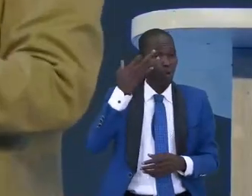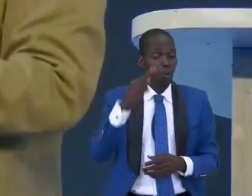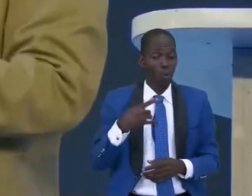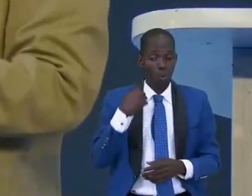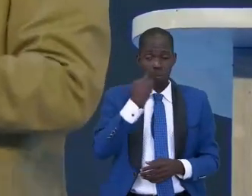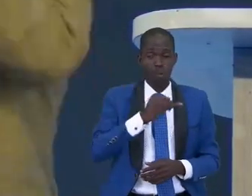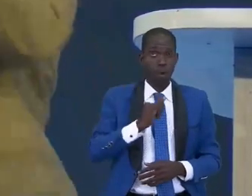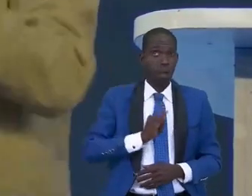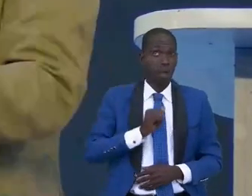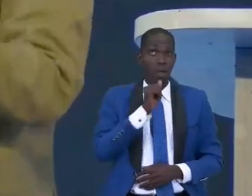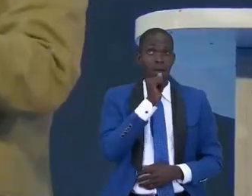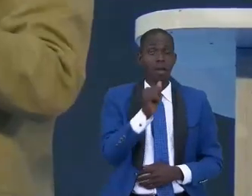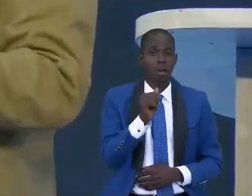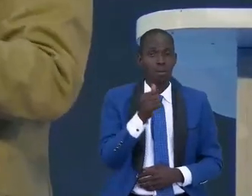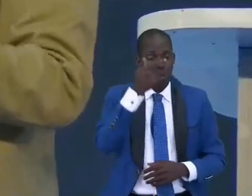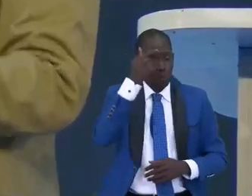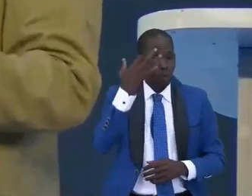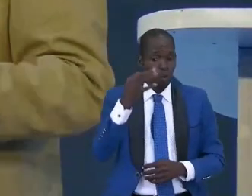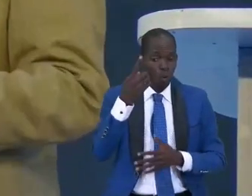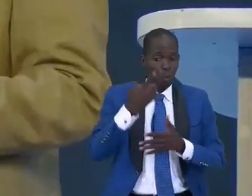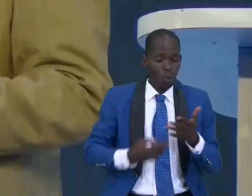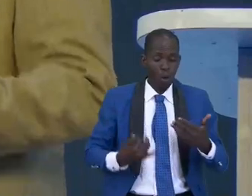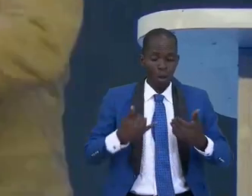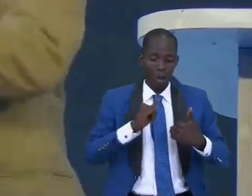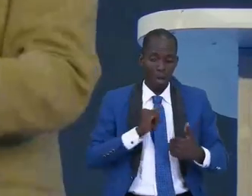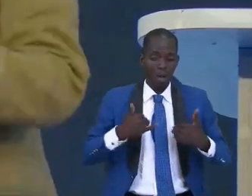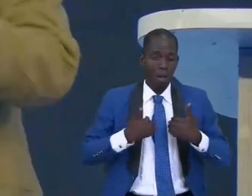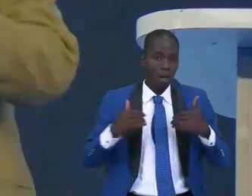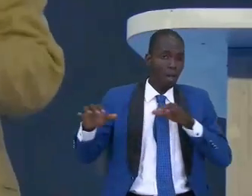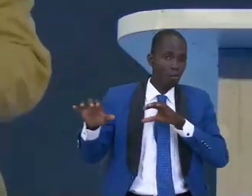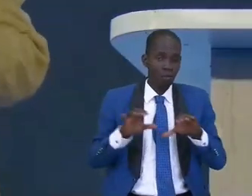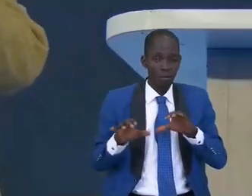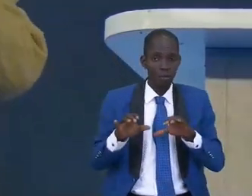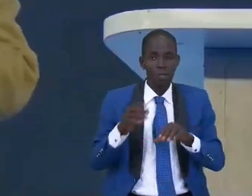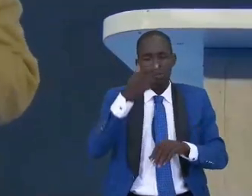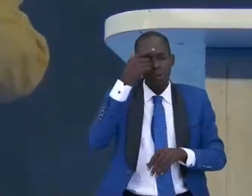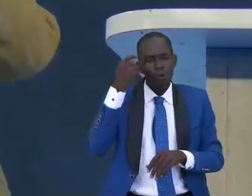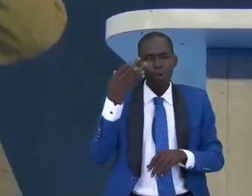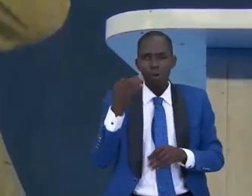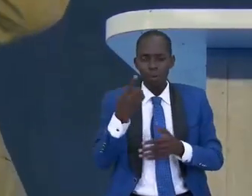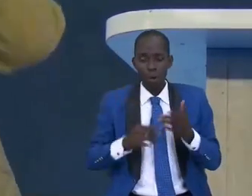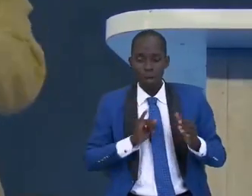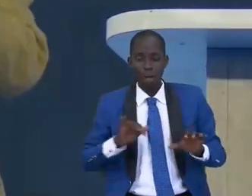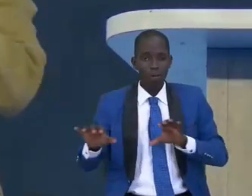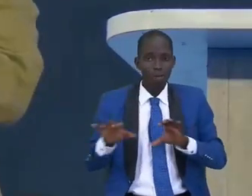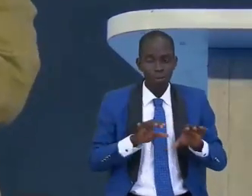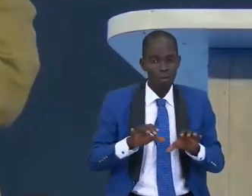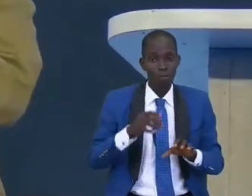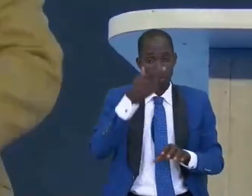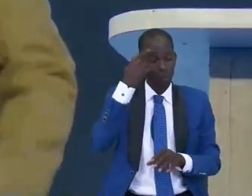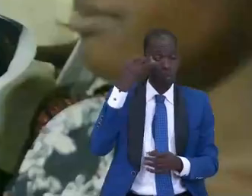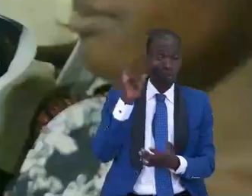ma personnalité, à cause de ce que j'avais fait, sur la base de mes